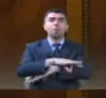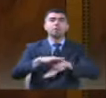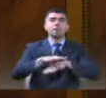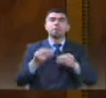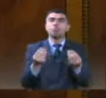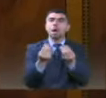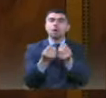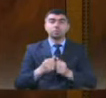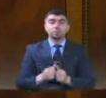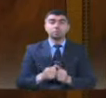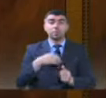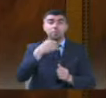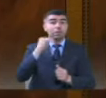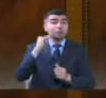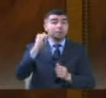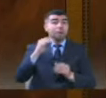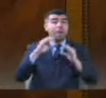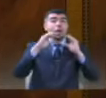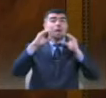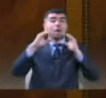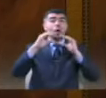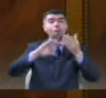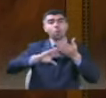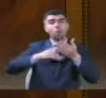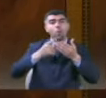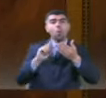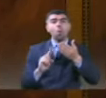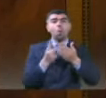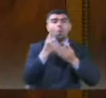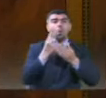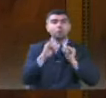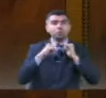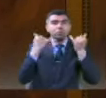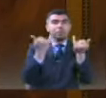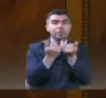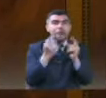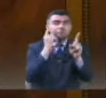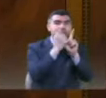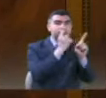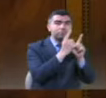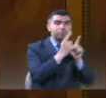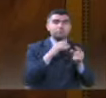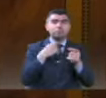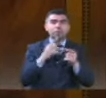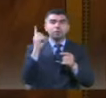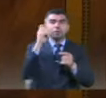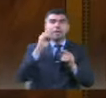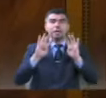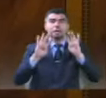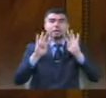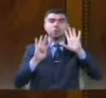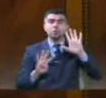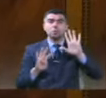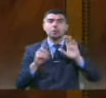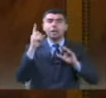وفي إطار مؤسسة الحوار الاجتماعي تم الاتفاق خلال الاجتماعات الثنائية المنعقدة في شتنبر 2012 على إحداث